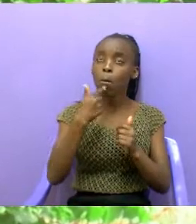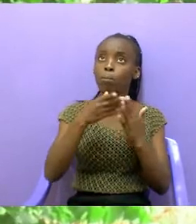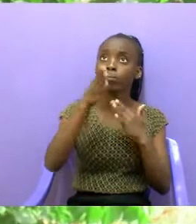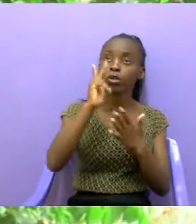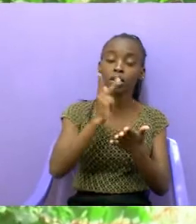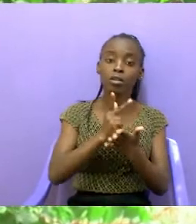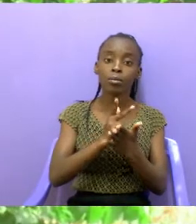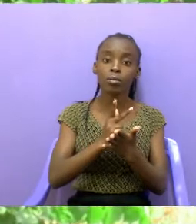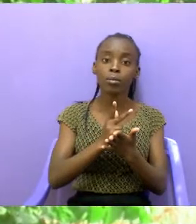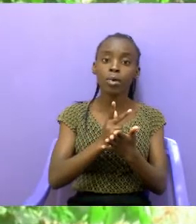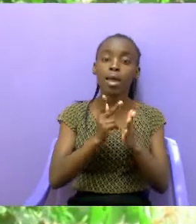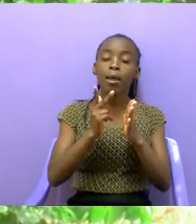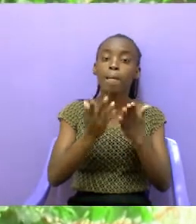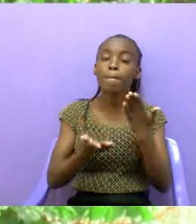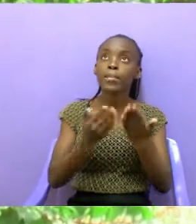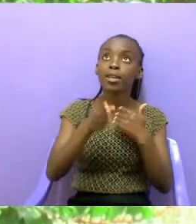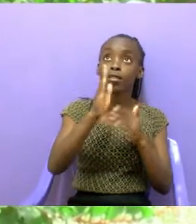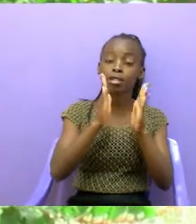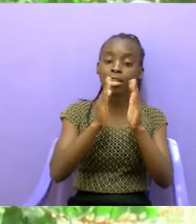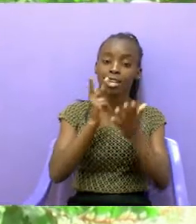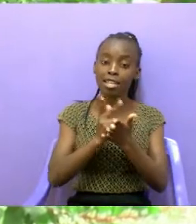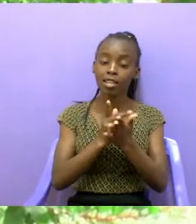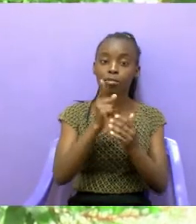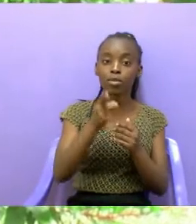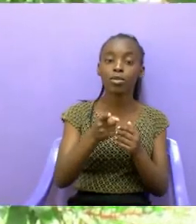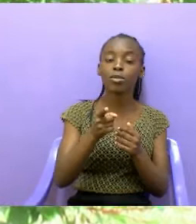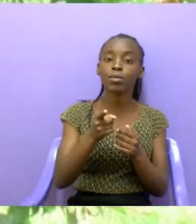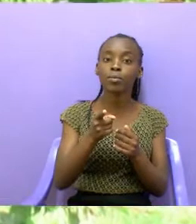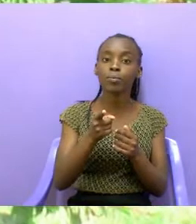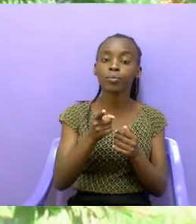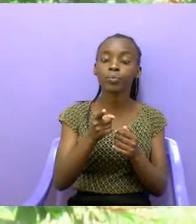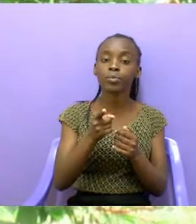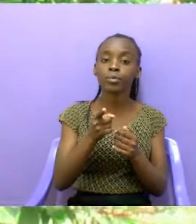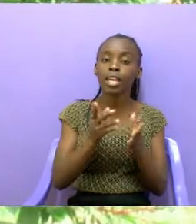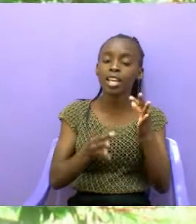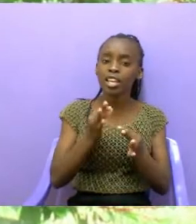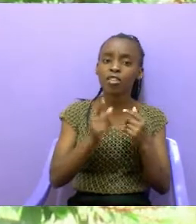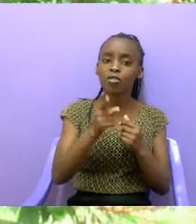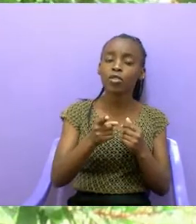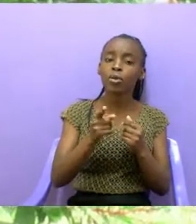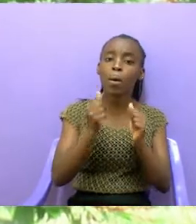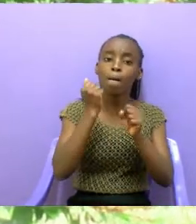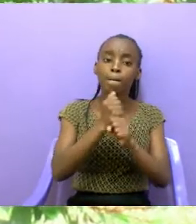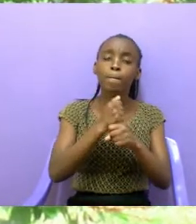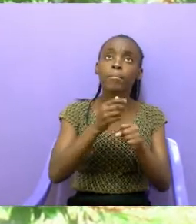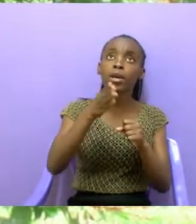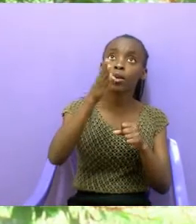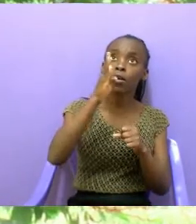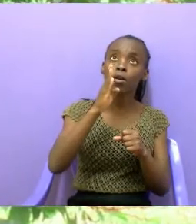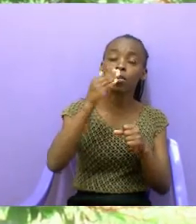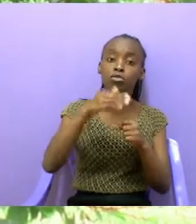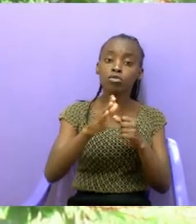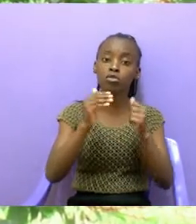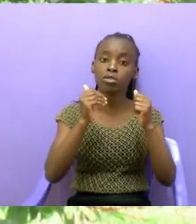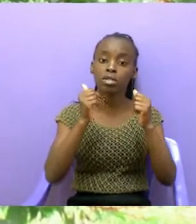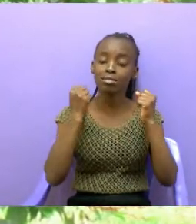amebarikiwa mtu anayemtegemea Bwana na kumfanya yeye kuwa kinga yake na kumfanya yeye kuwa ngome yake. Mtu huyo